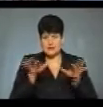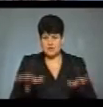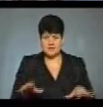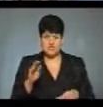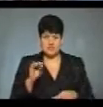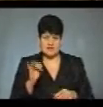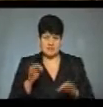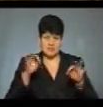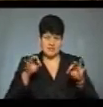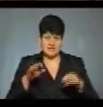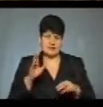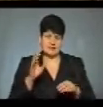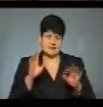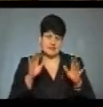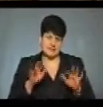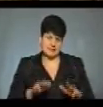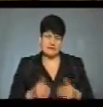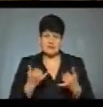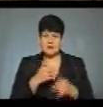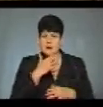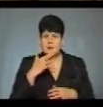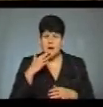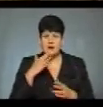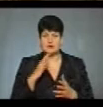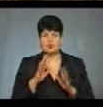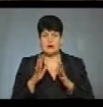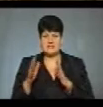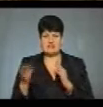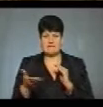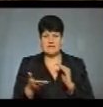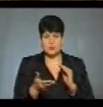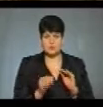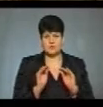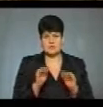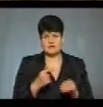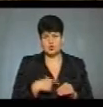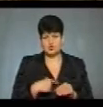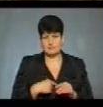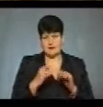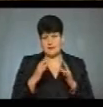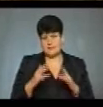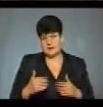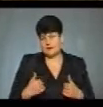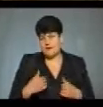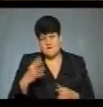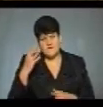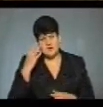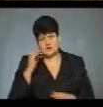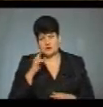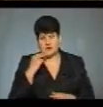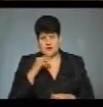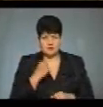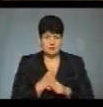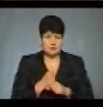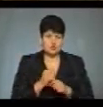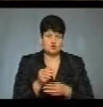снігом. Зараз багато лісів вирубують, щоб поставити собі ялинки. Я вважаю, що краще робити